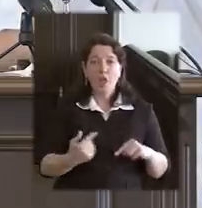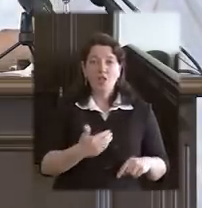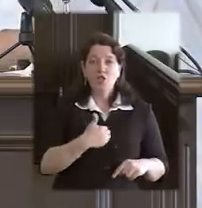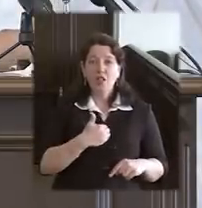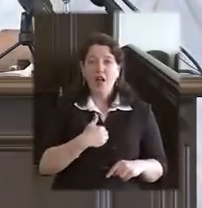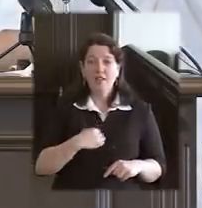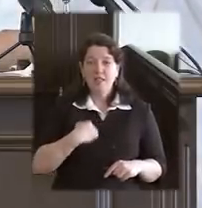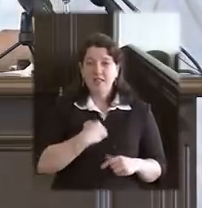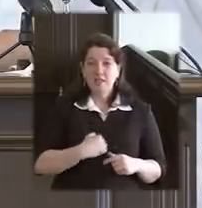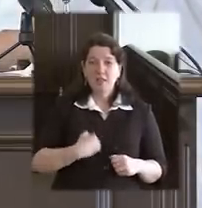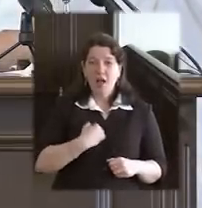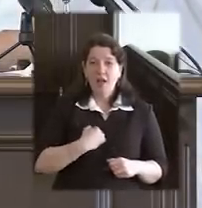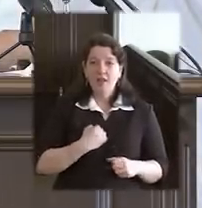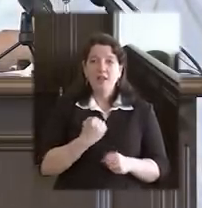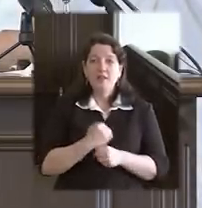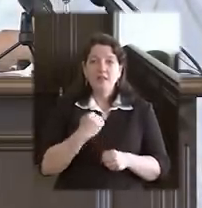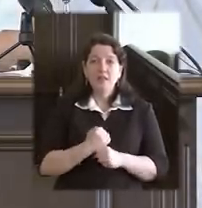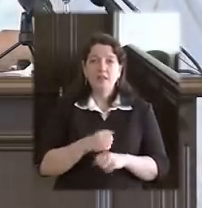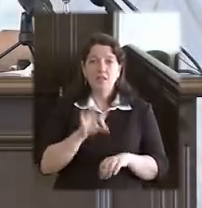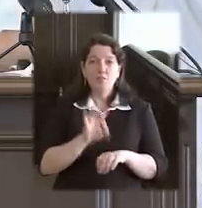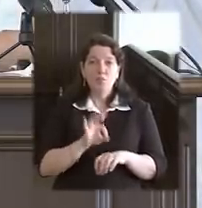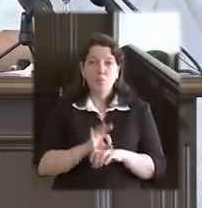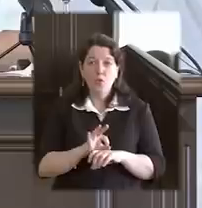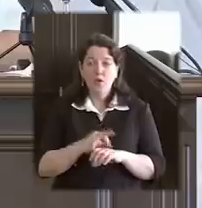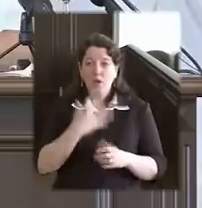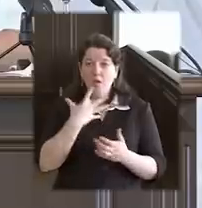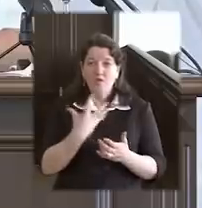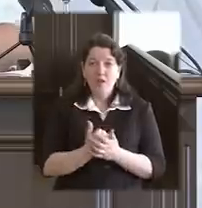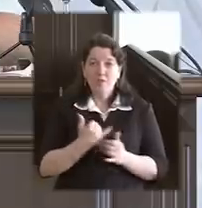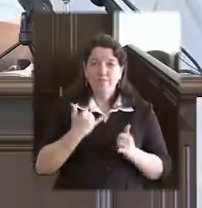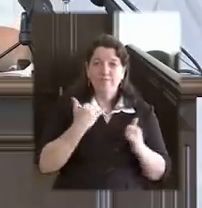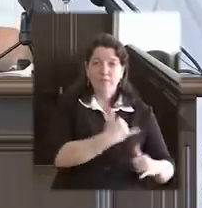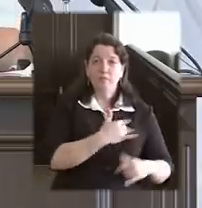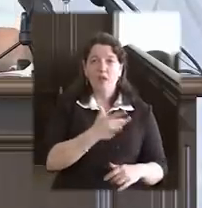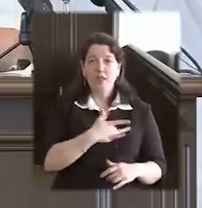наносит удар по твоему собственному сердцу.